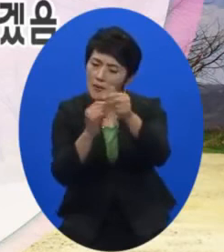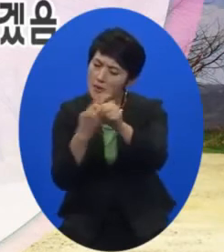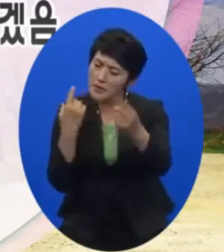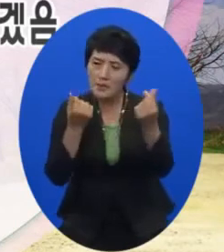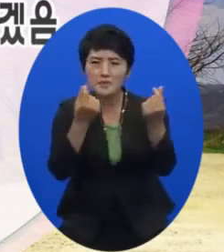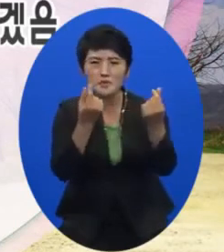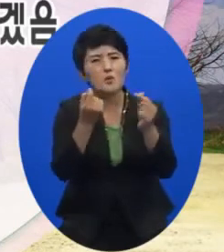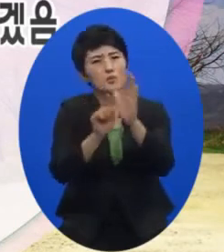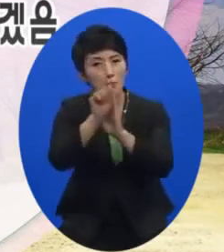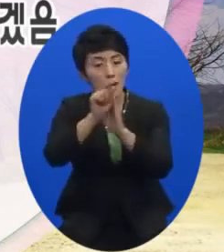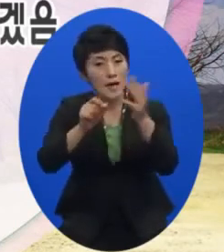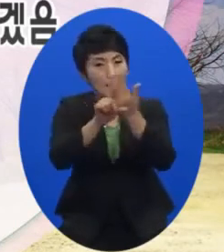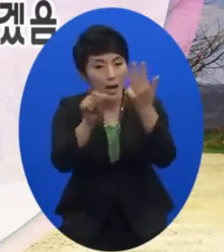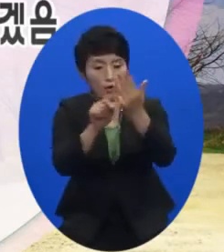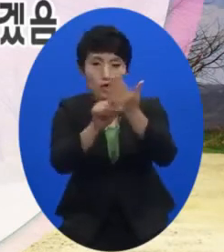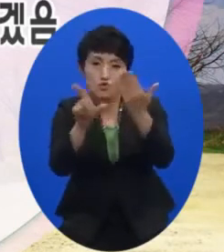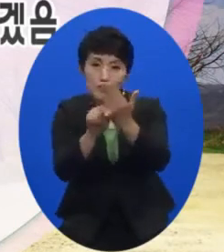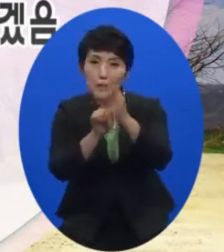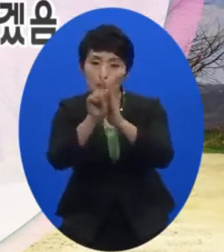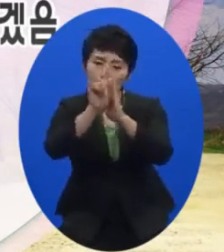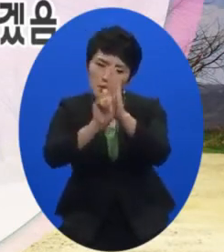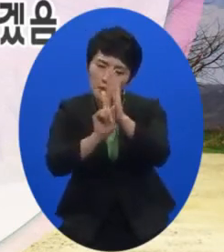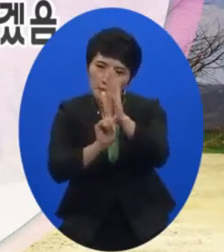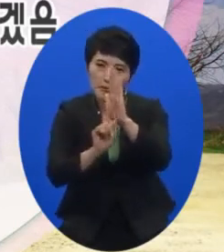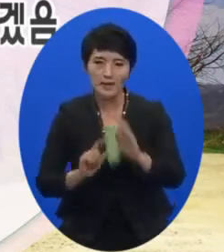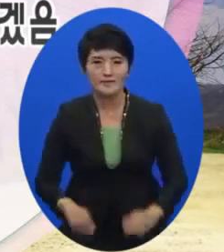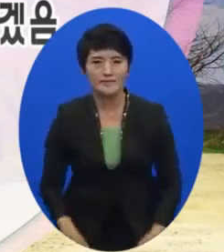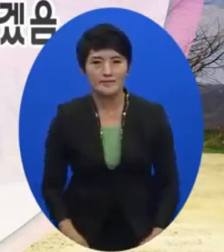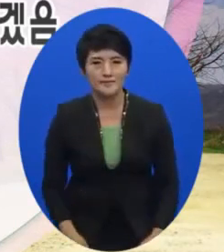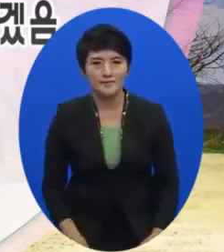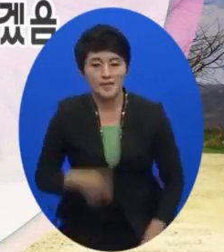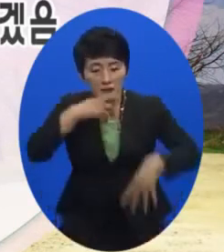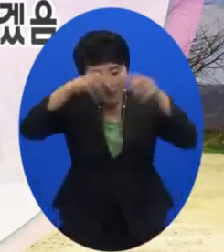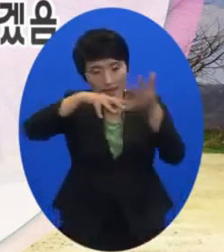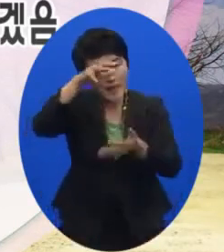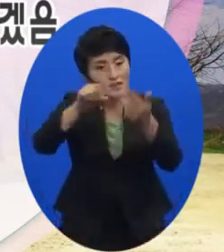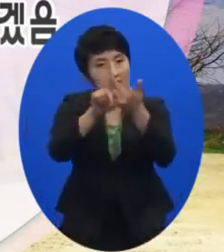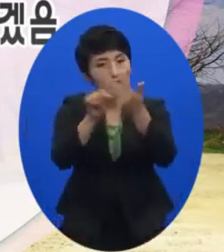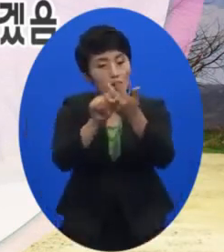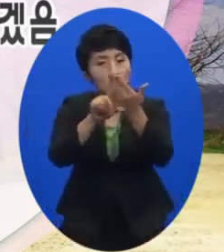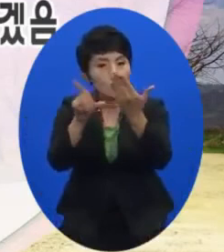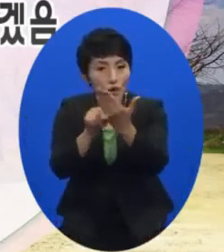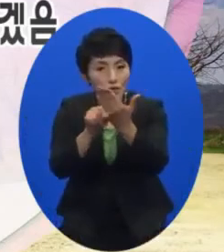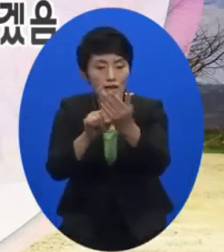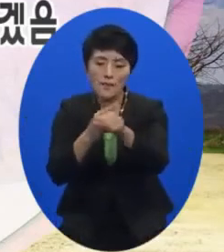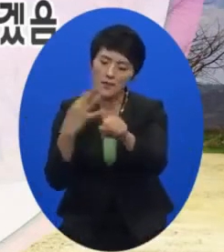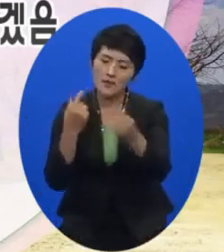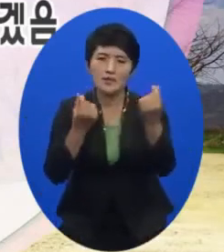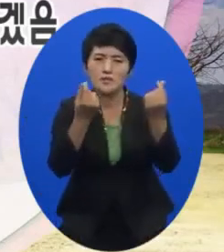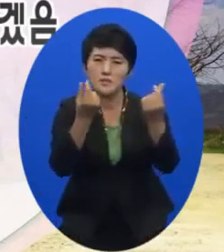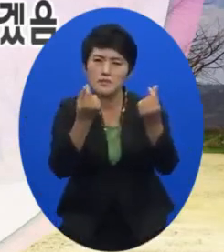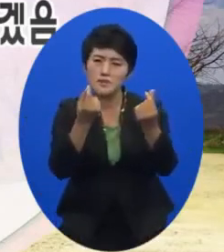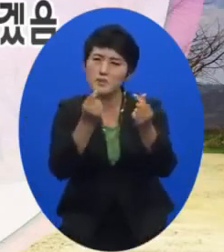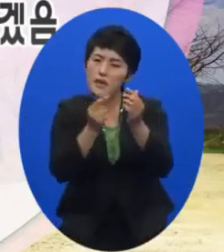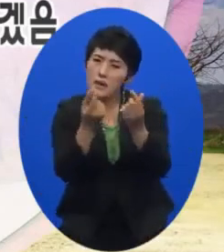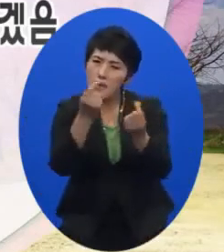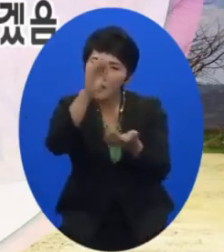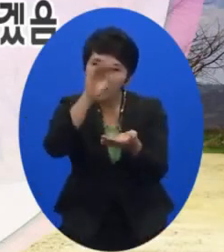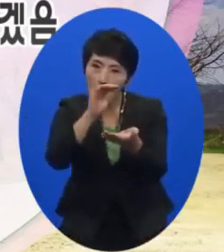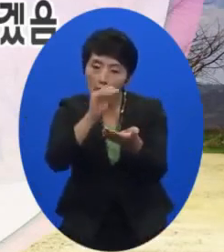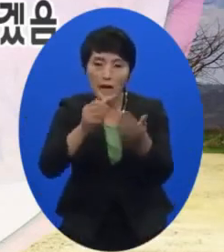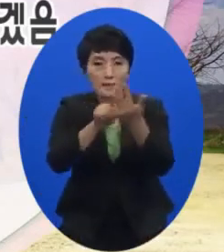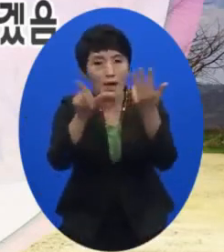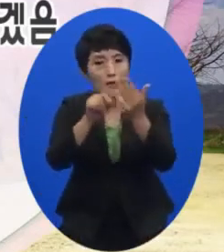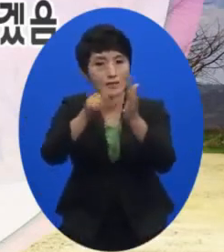높겠고 8월과 9월에는 다소 낮은 경향을 보이겠습니다. 강수량은 7월과 9월에는 평년과 비슷하거나 적겠고